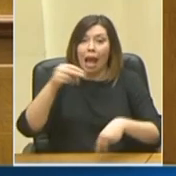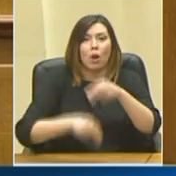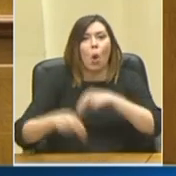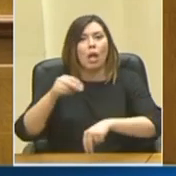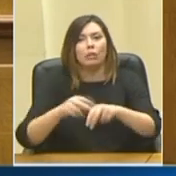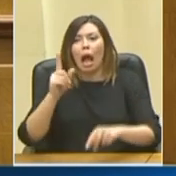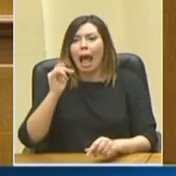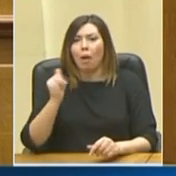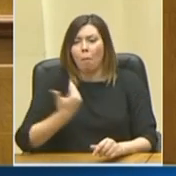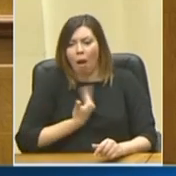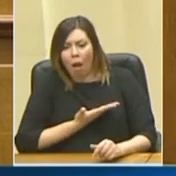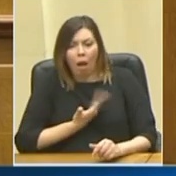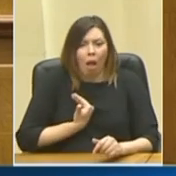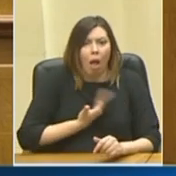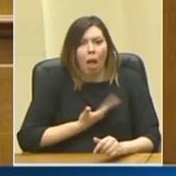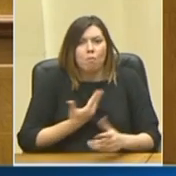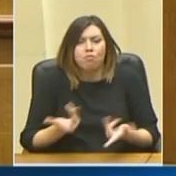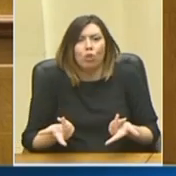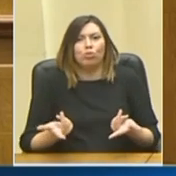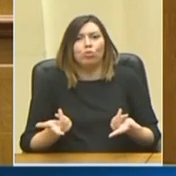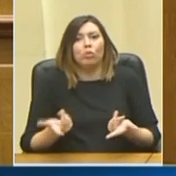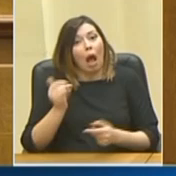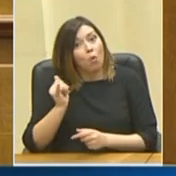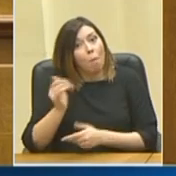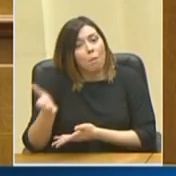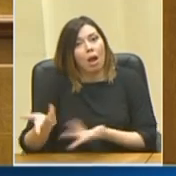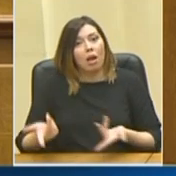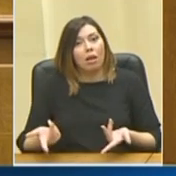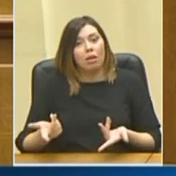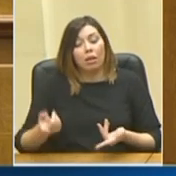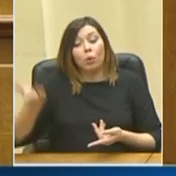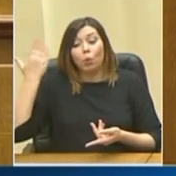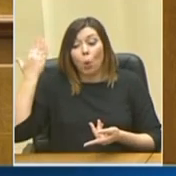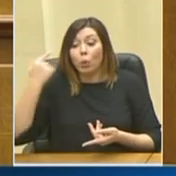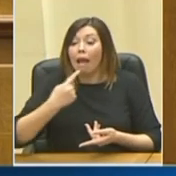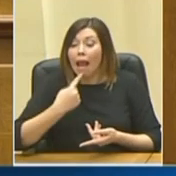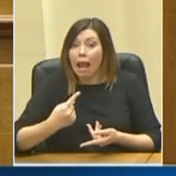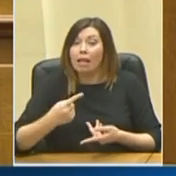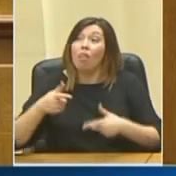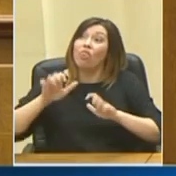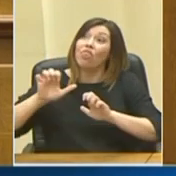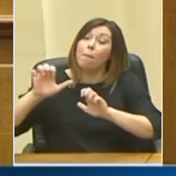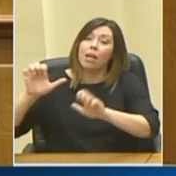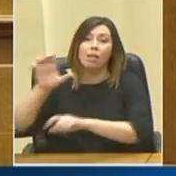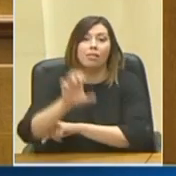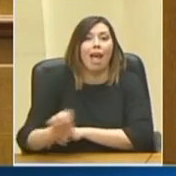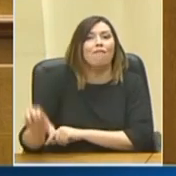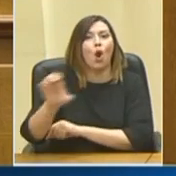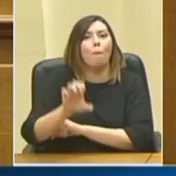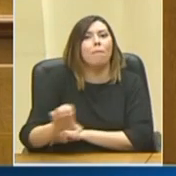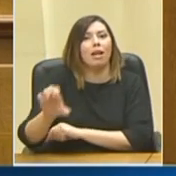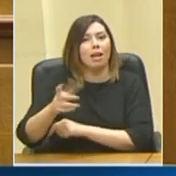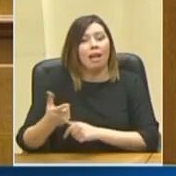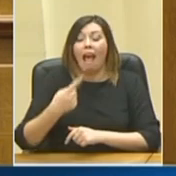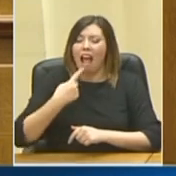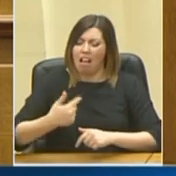του τι θέλει? Έλεγε ότι θα πιέσει τους Ευρωπαίους. Έλεγε ότι θα